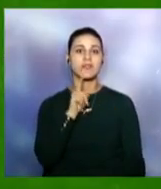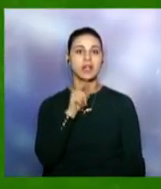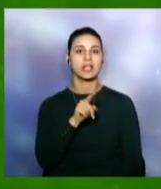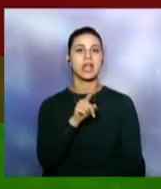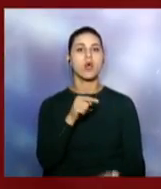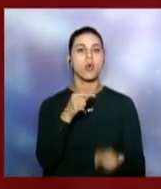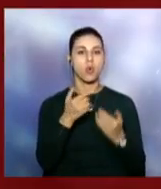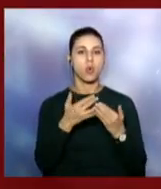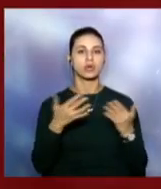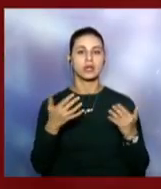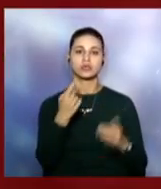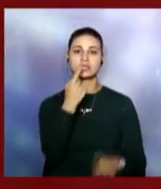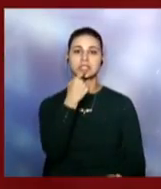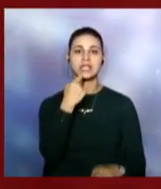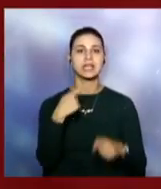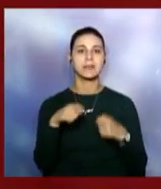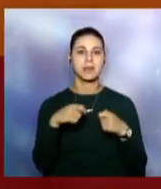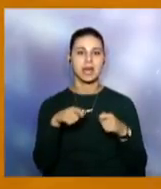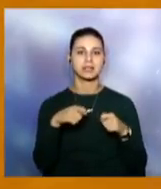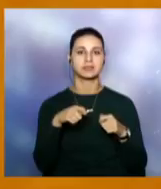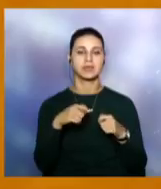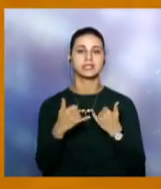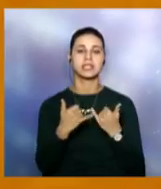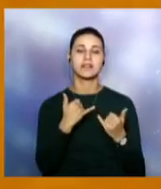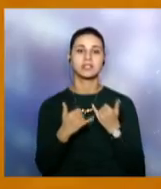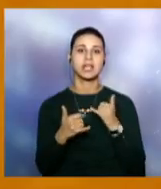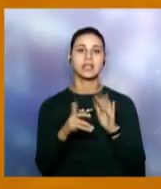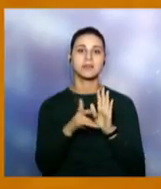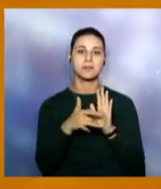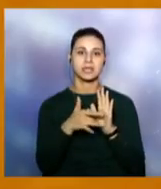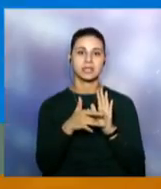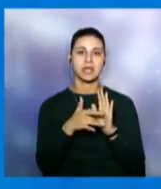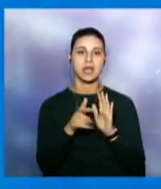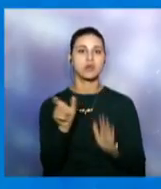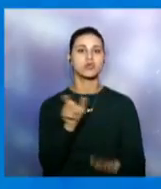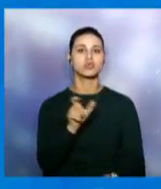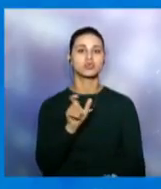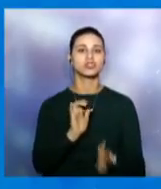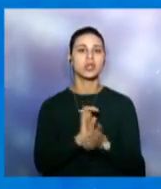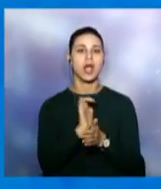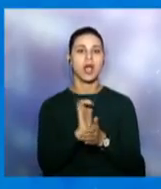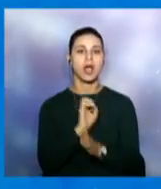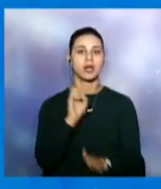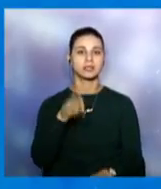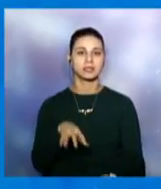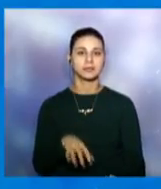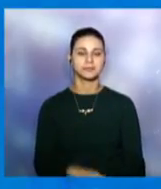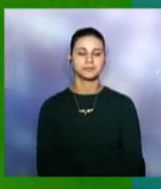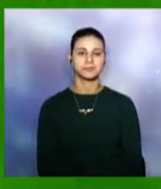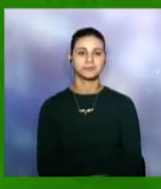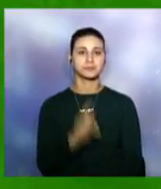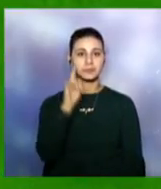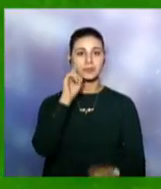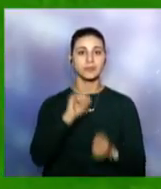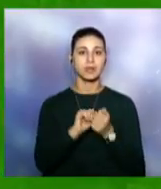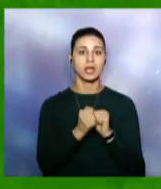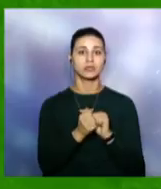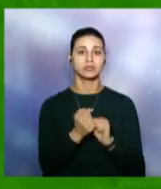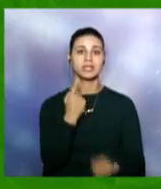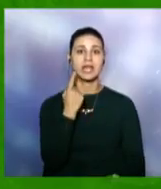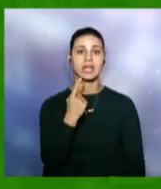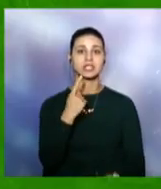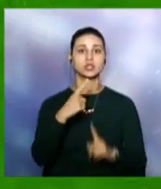ორგანული, წითელი პლასმასი, წითელი მინა, ლურჯი ქაღალდი. გახსოვდეთ,